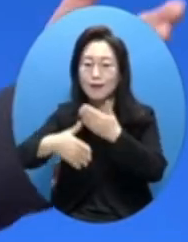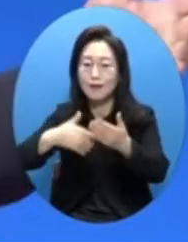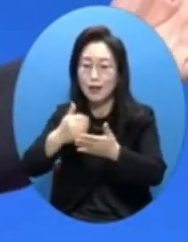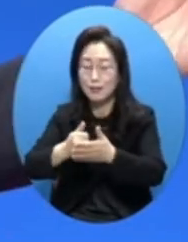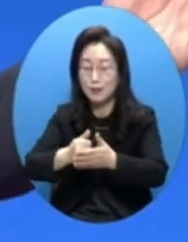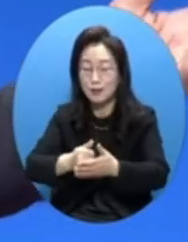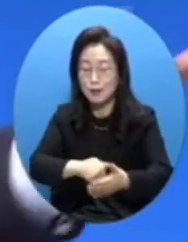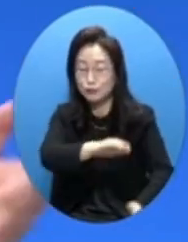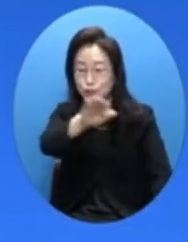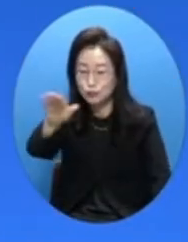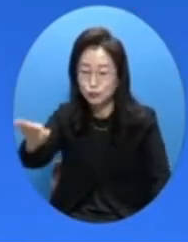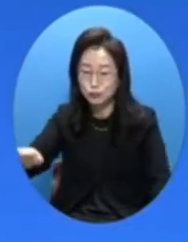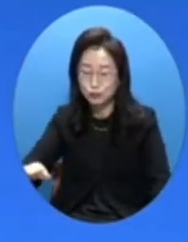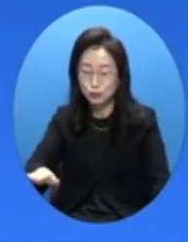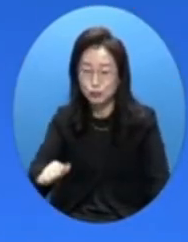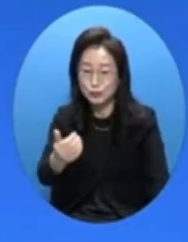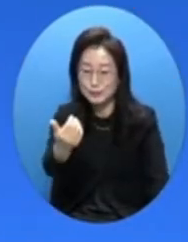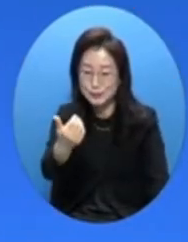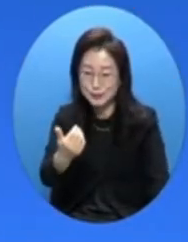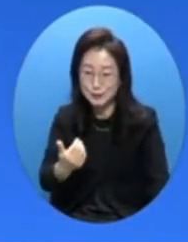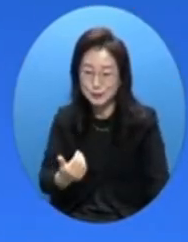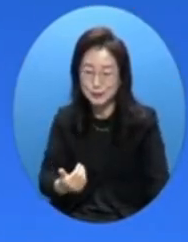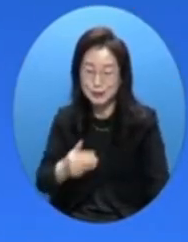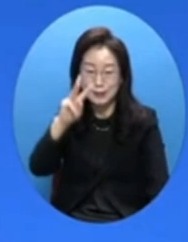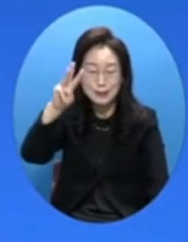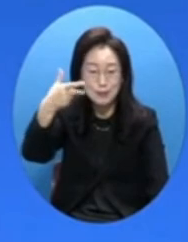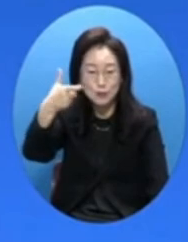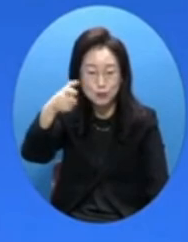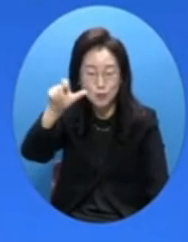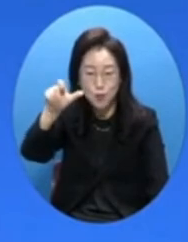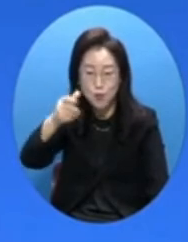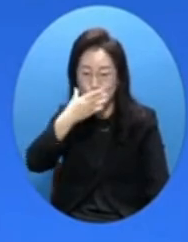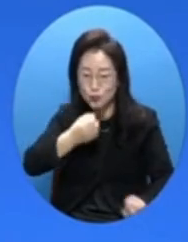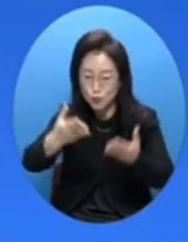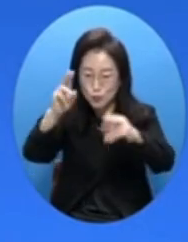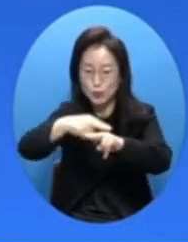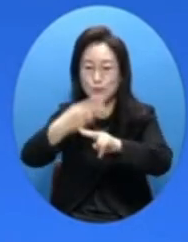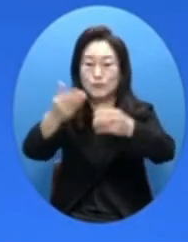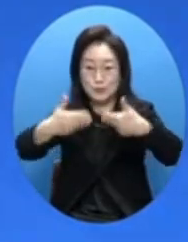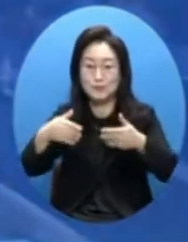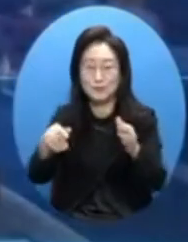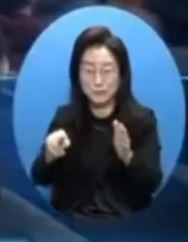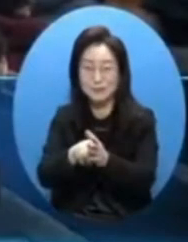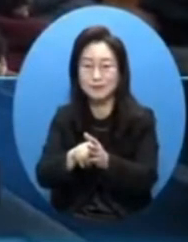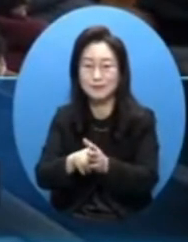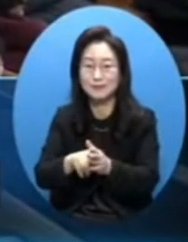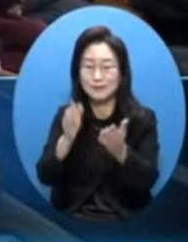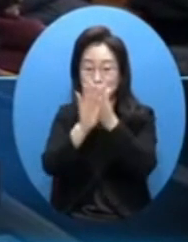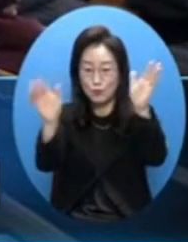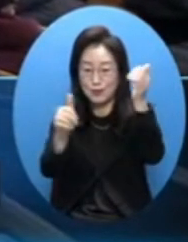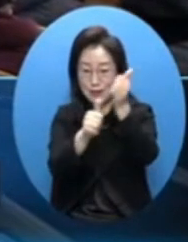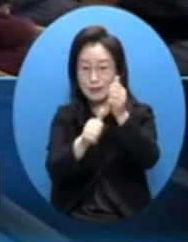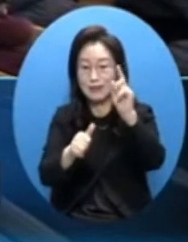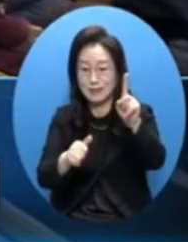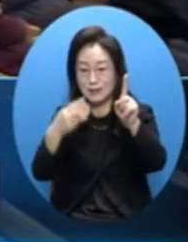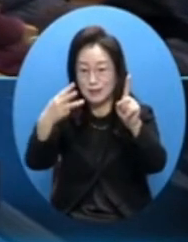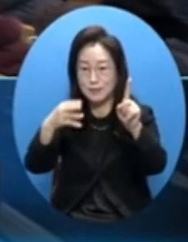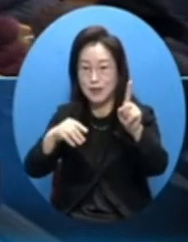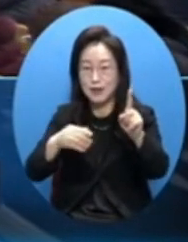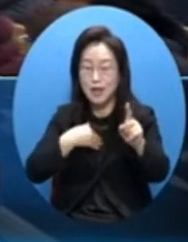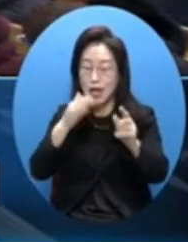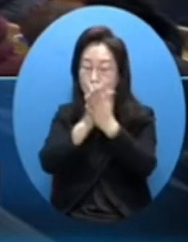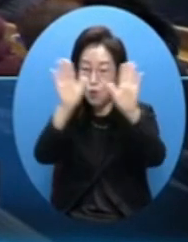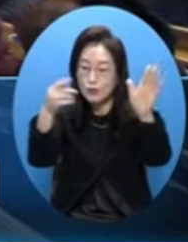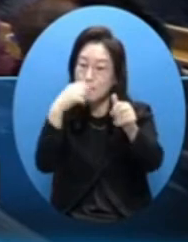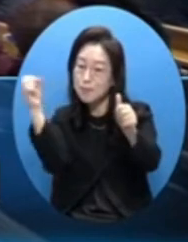펼친 모든 365의 축복의 땅을 선물로 주실 것입니다. 요서서 1장 3절 4절입니다 내가 모세에게 말한